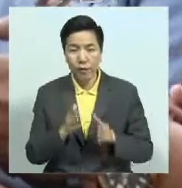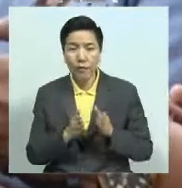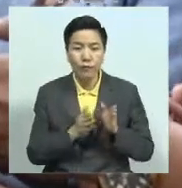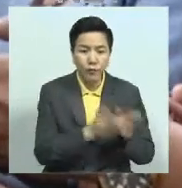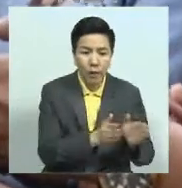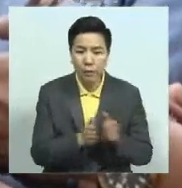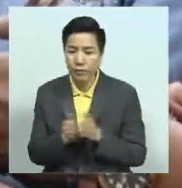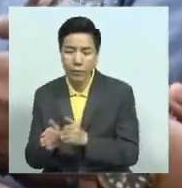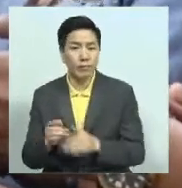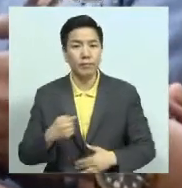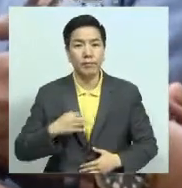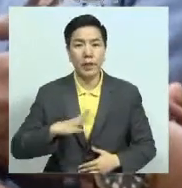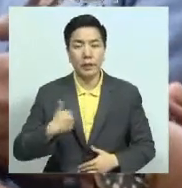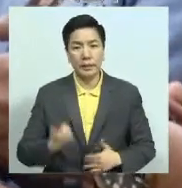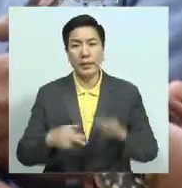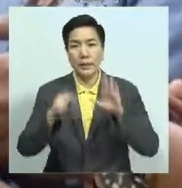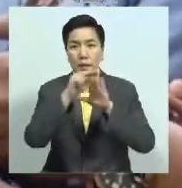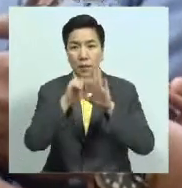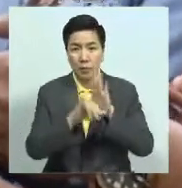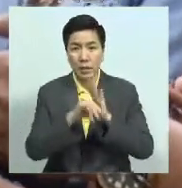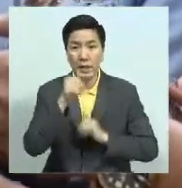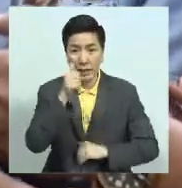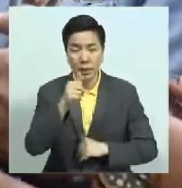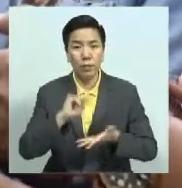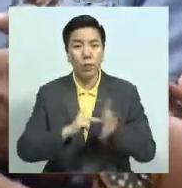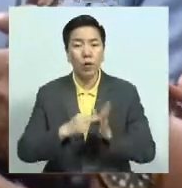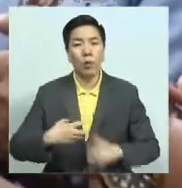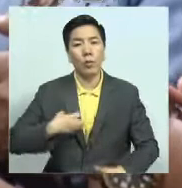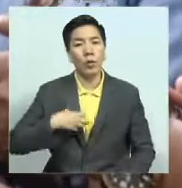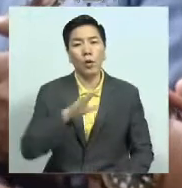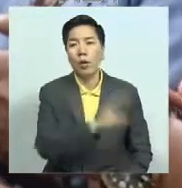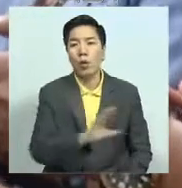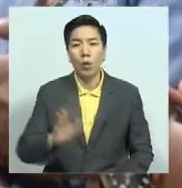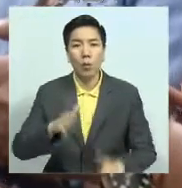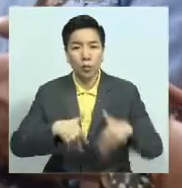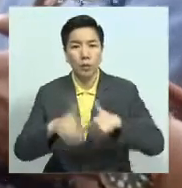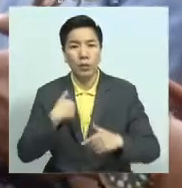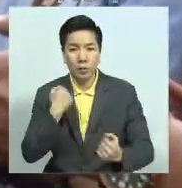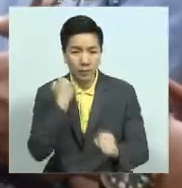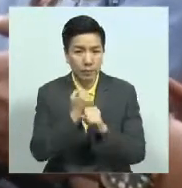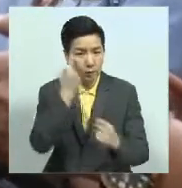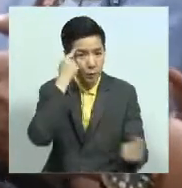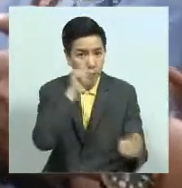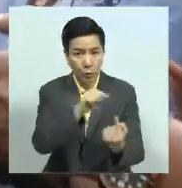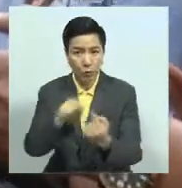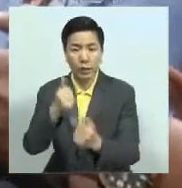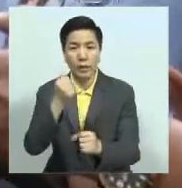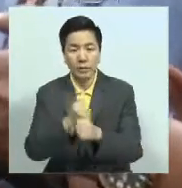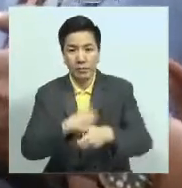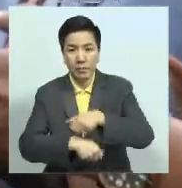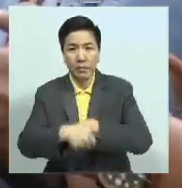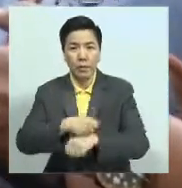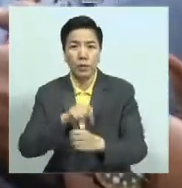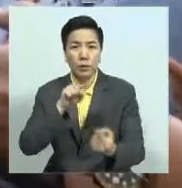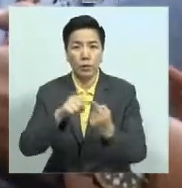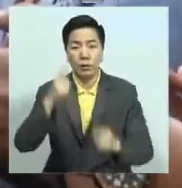หนึ่งผมพูดเสมอว่านโยบายที่ดีคือนโยบายที่จะตอบสนองความต้องการของพี่น้องประชาชนแล้วก็สามารถนำไปปฏิบัติให้เป็นประโยชน์ต่อพี่น้องประ